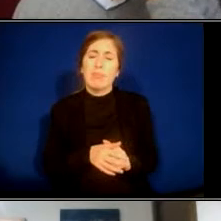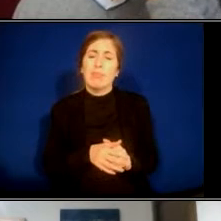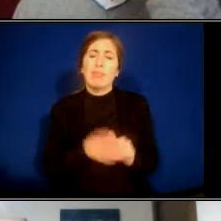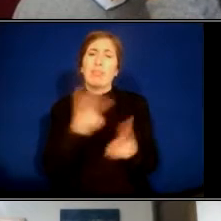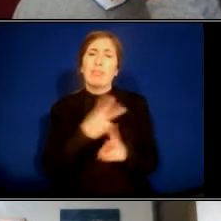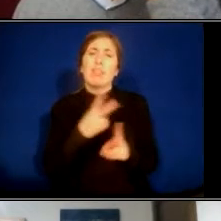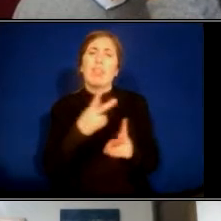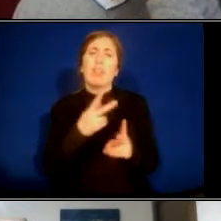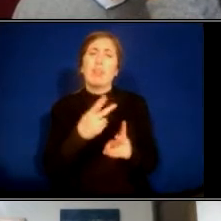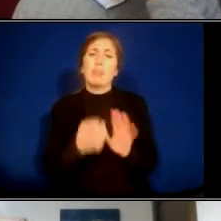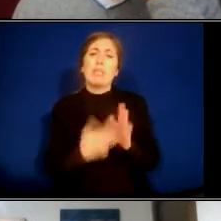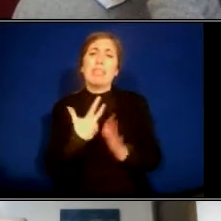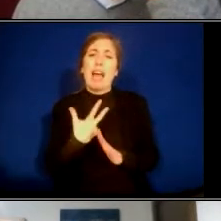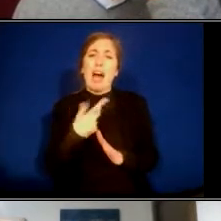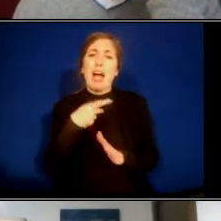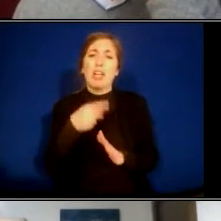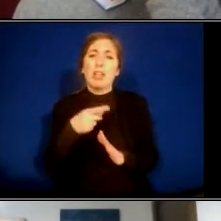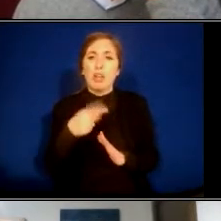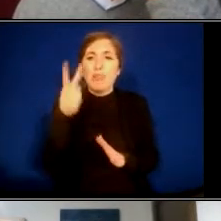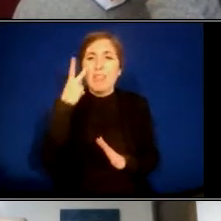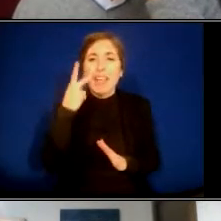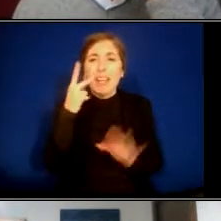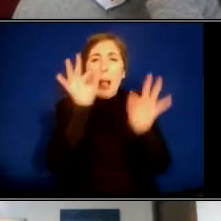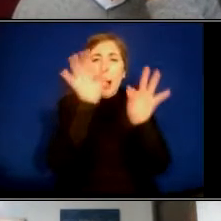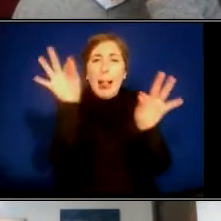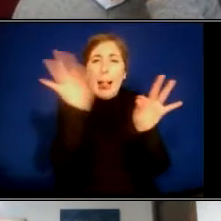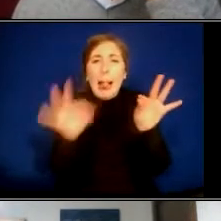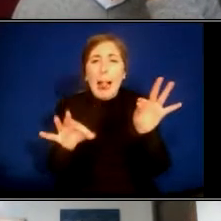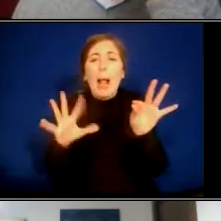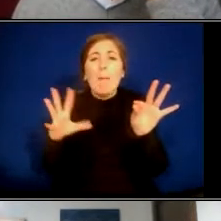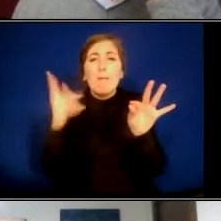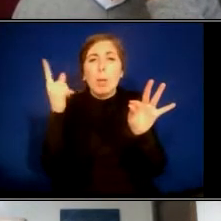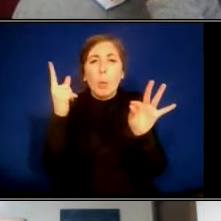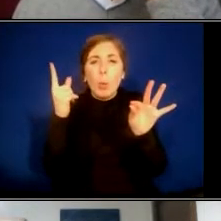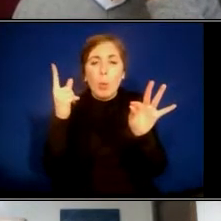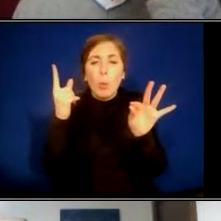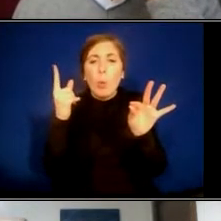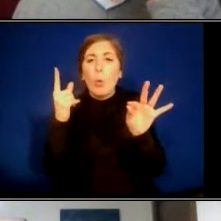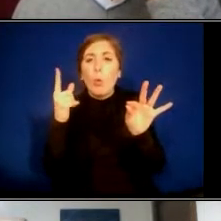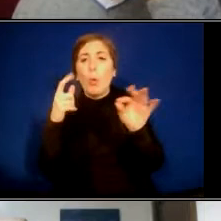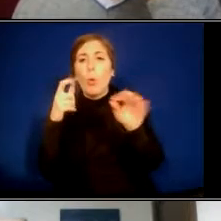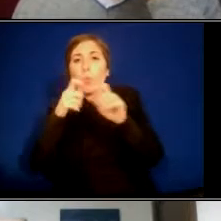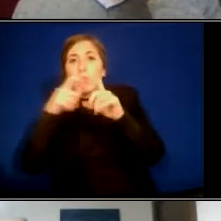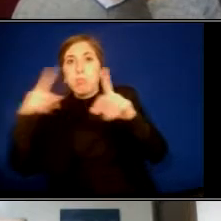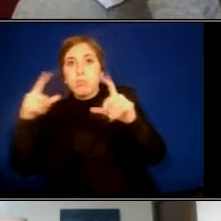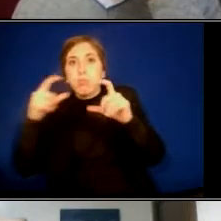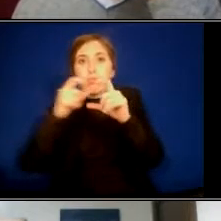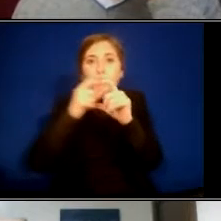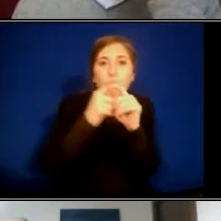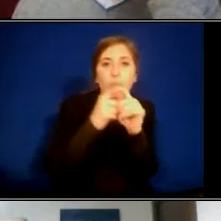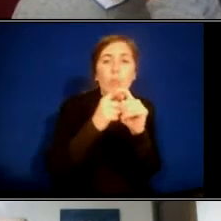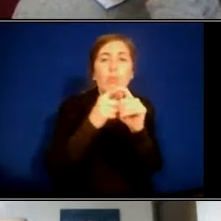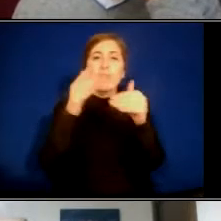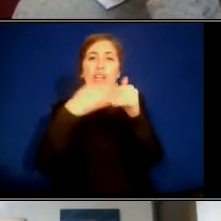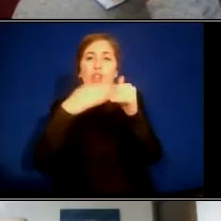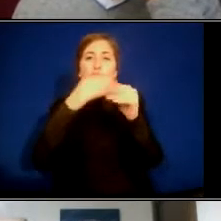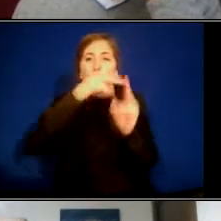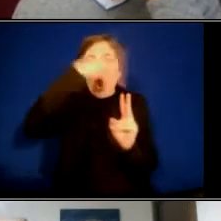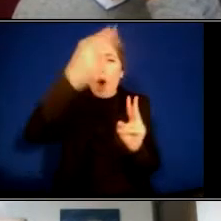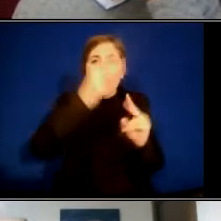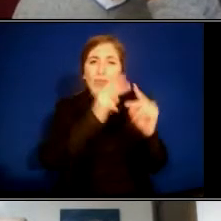ulteriore ai confini, questi pallini blu di diverse dimensioni spingono sui confini, da dove c'è